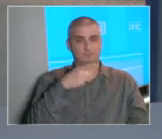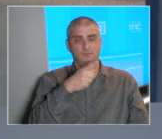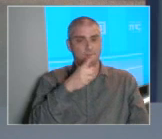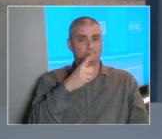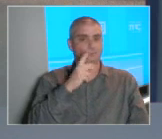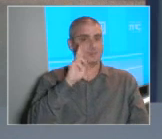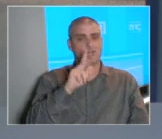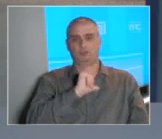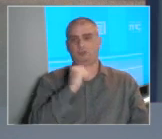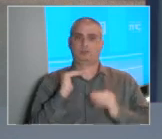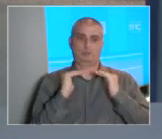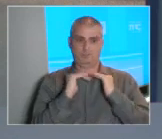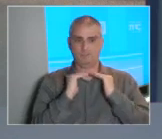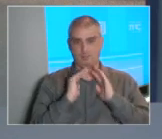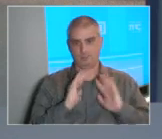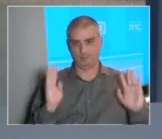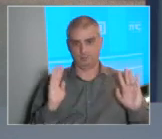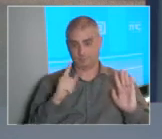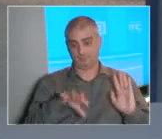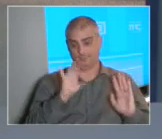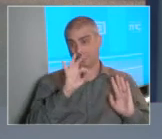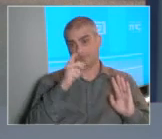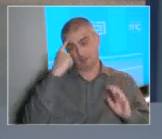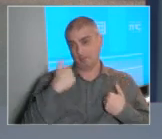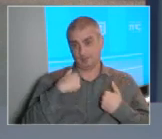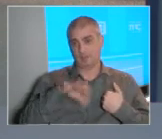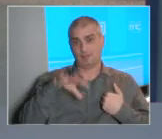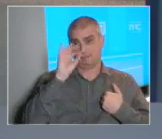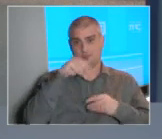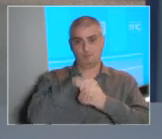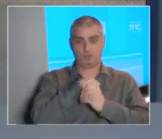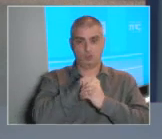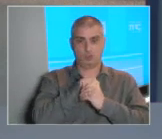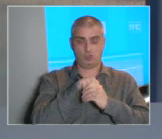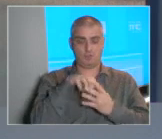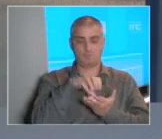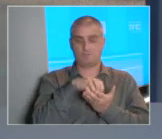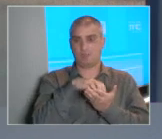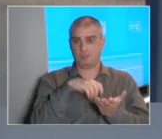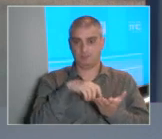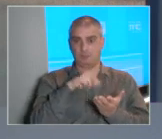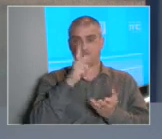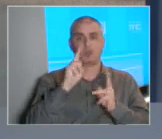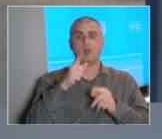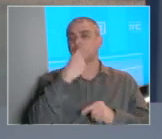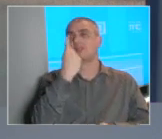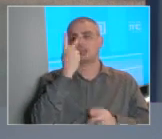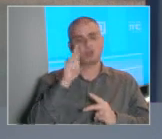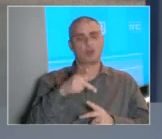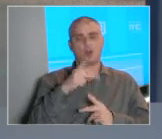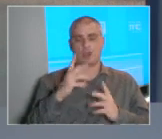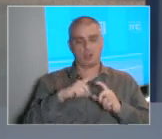שקד היא הכי מתאימה, היא תיבחר, להערכתי היא תיבחר בתוך המרכז, והיא תוכל, היא היחידה